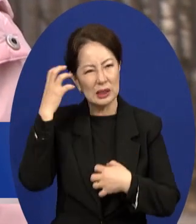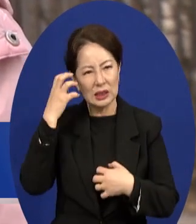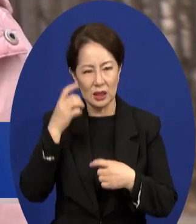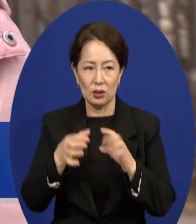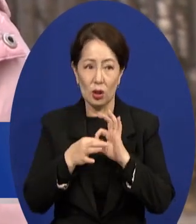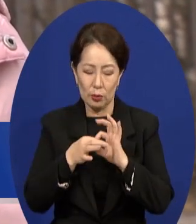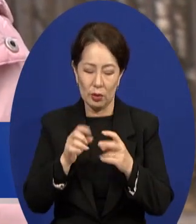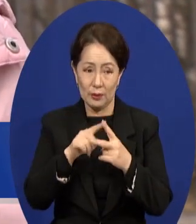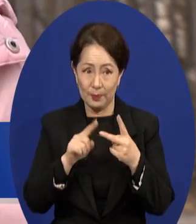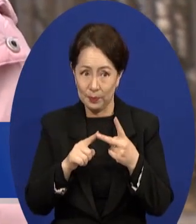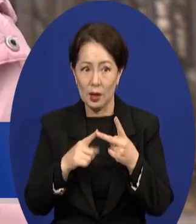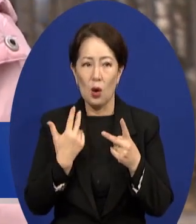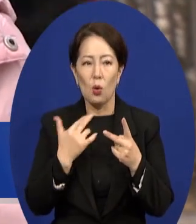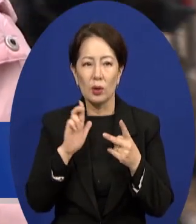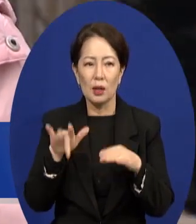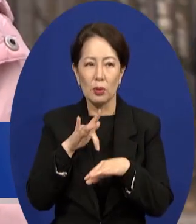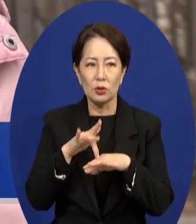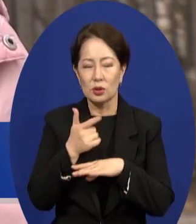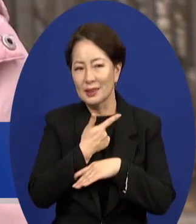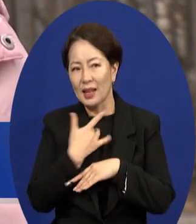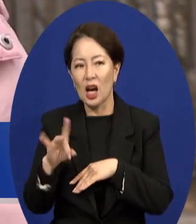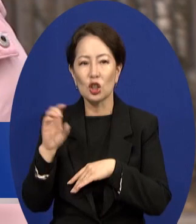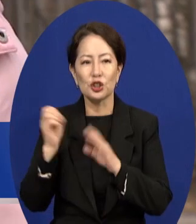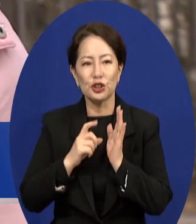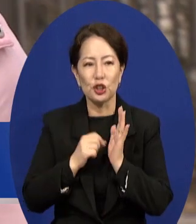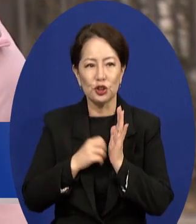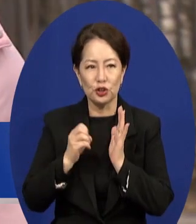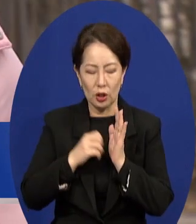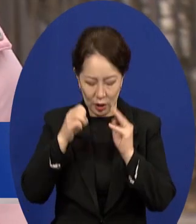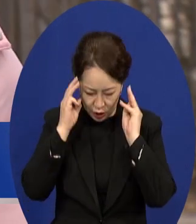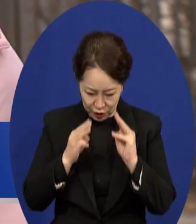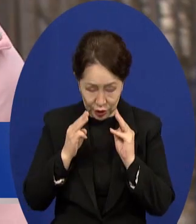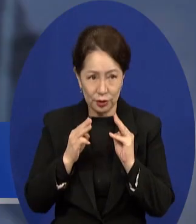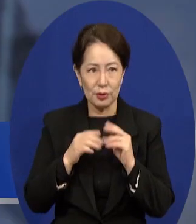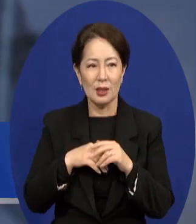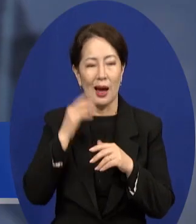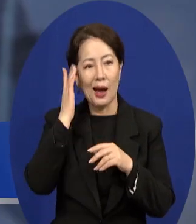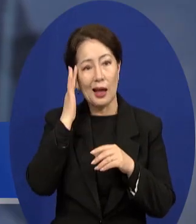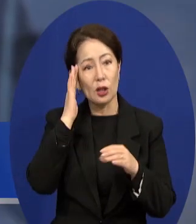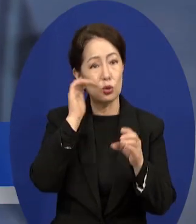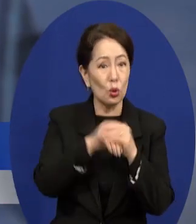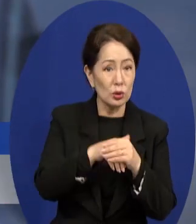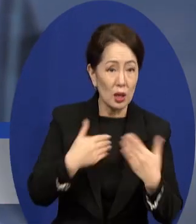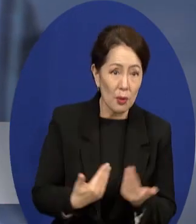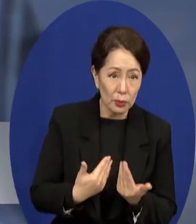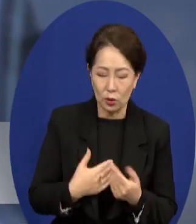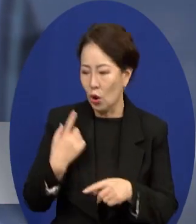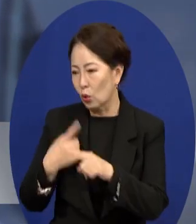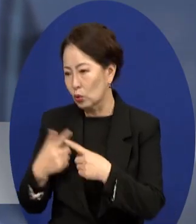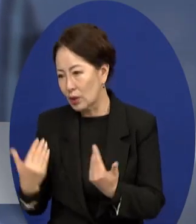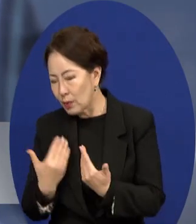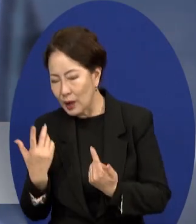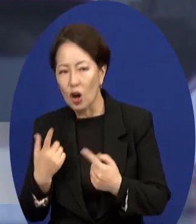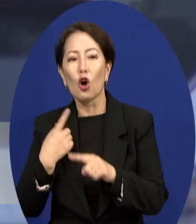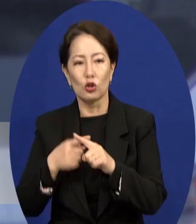холбоотойгоор Улаанбаатар хотоос ямар ч гэсэн гарах хэрэгтэй гэдэг шийдвэр төрсэн байгаа. Тэгэд харин гадаад төрч амьдрах уу, хөдөө гарч амьдрах уу гэд орон нутгад амьдрахыг